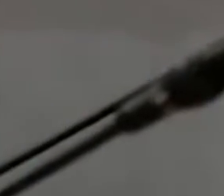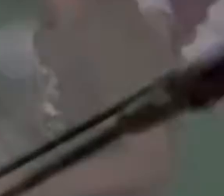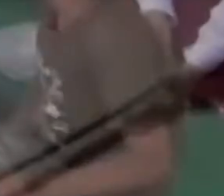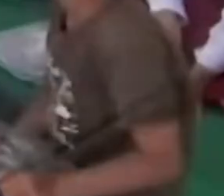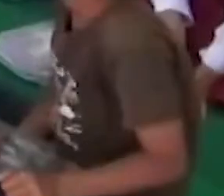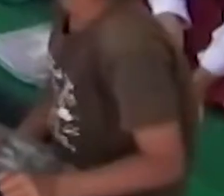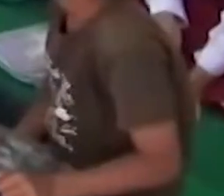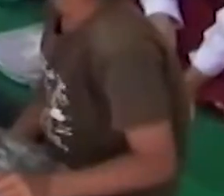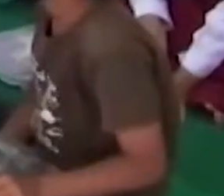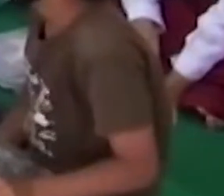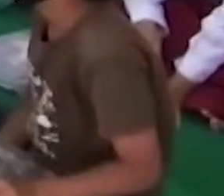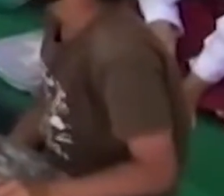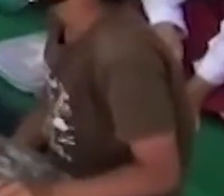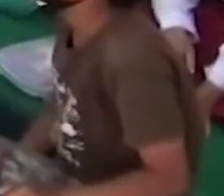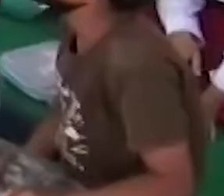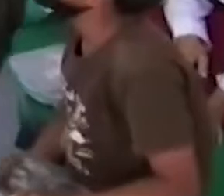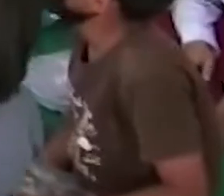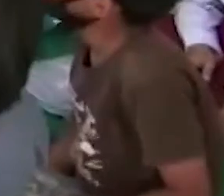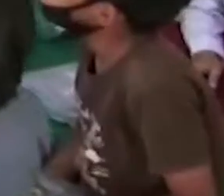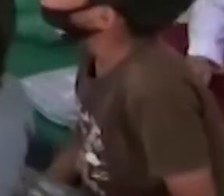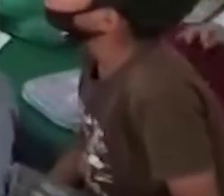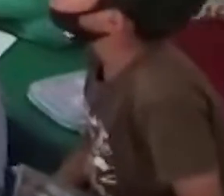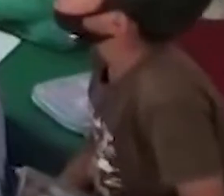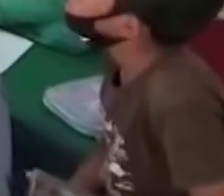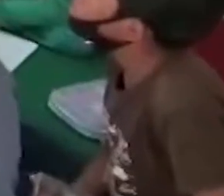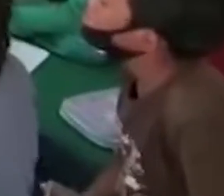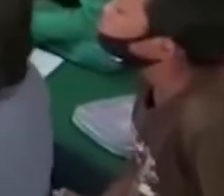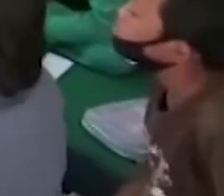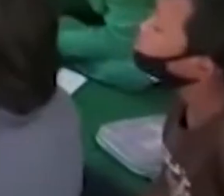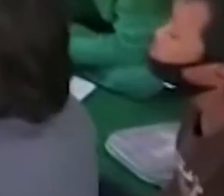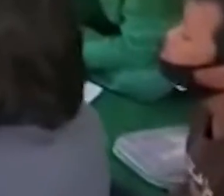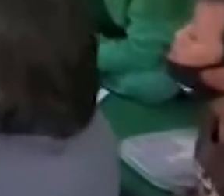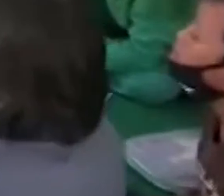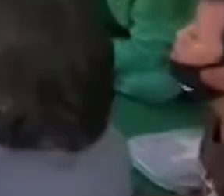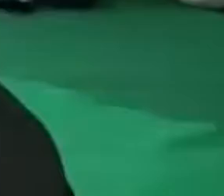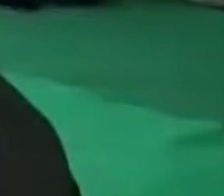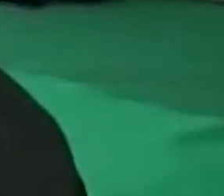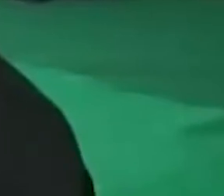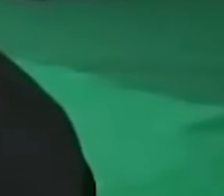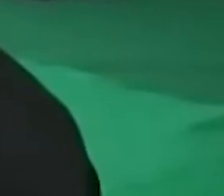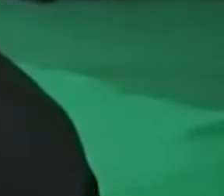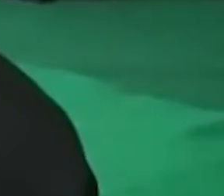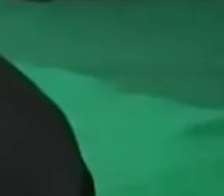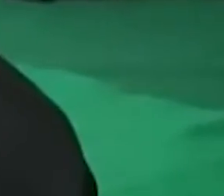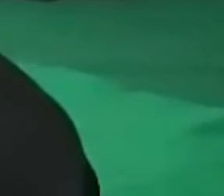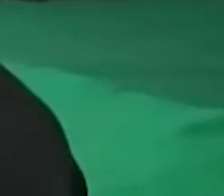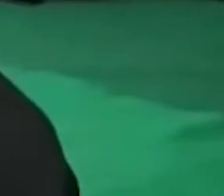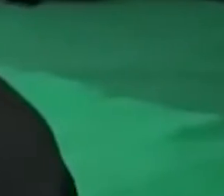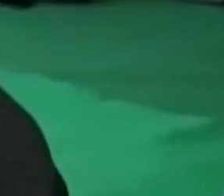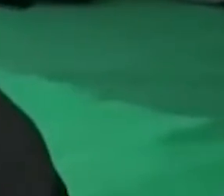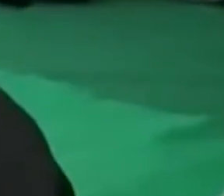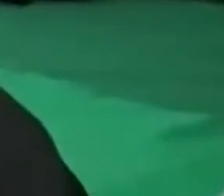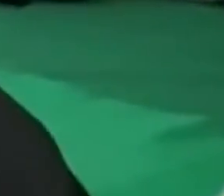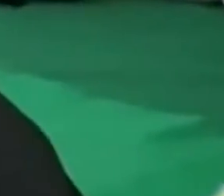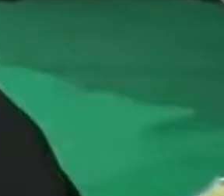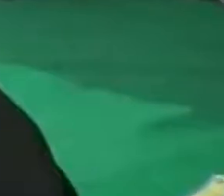ketat. Simulasi akan digelar untuk memastikan kesiapan kegiatan belajar tatap muka yang dilangsungkan dalam 3 bulan ke depan. Namun